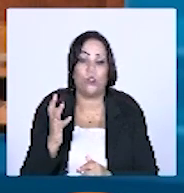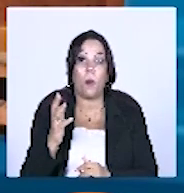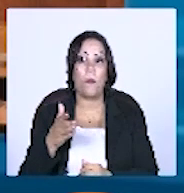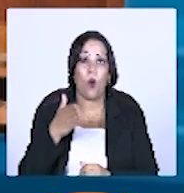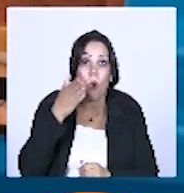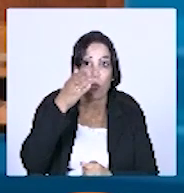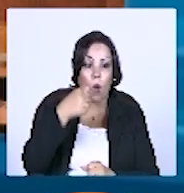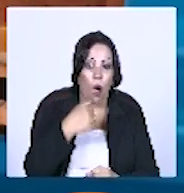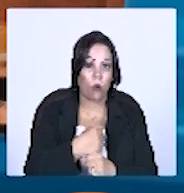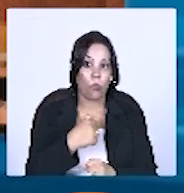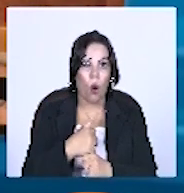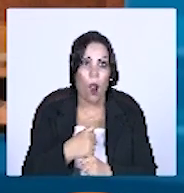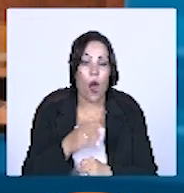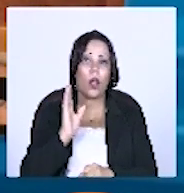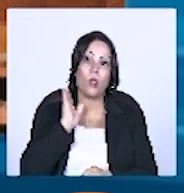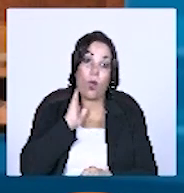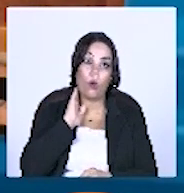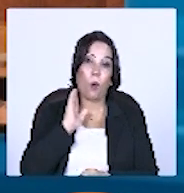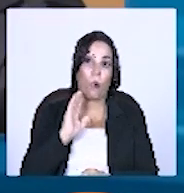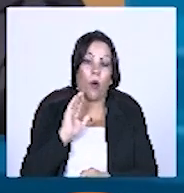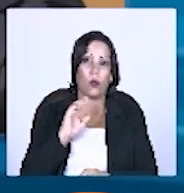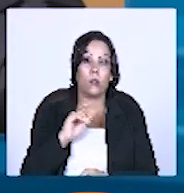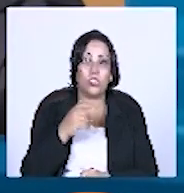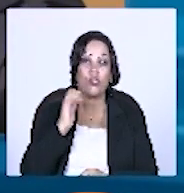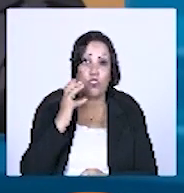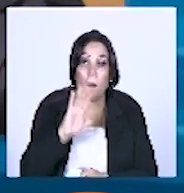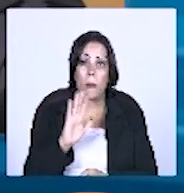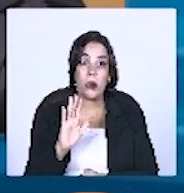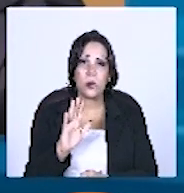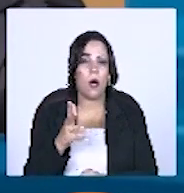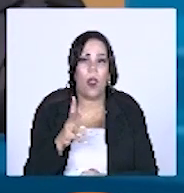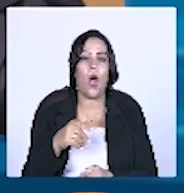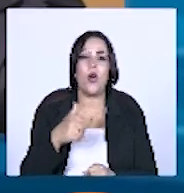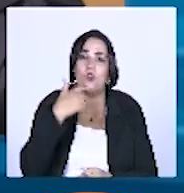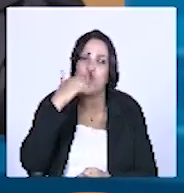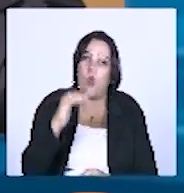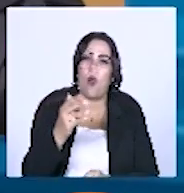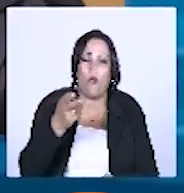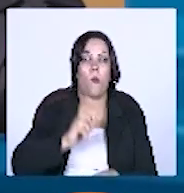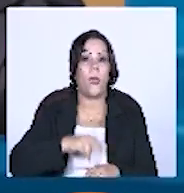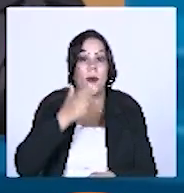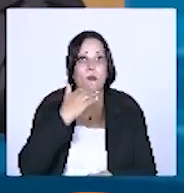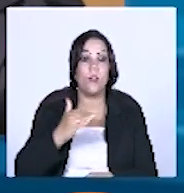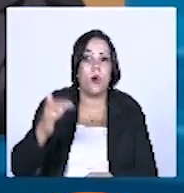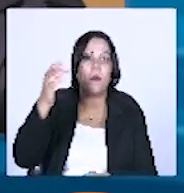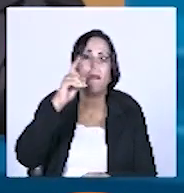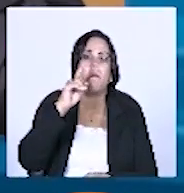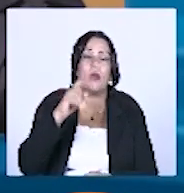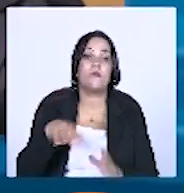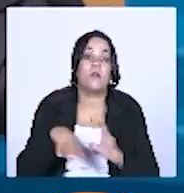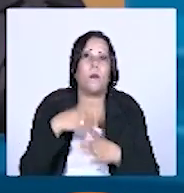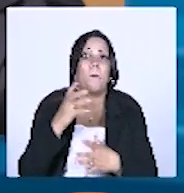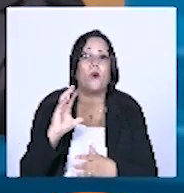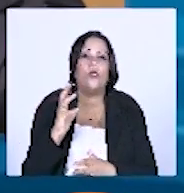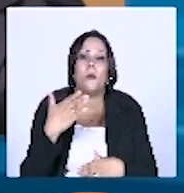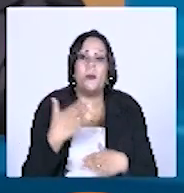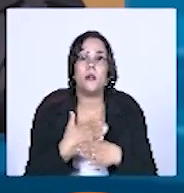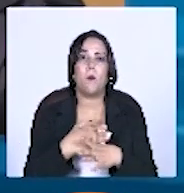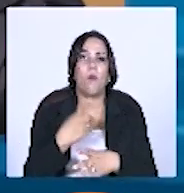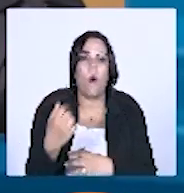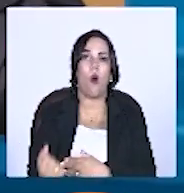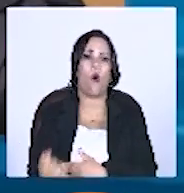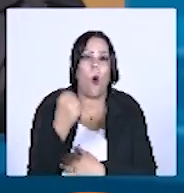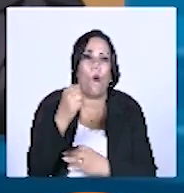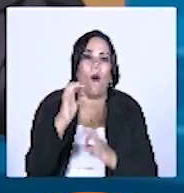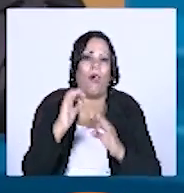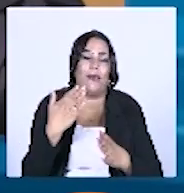التطوع بس مش للشباب للكبار والصغيرين لكن احنا بنستهبل باعتبار ان دي الكتله الحيويه اللي بتست طيع ان